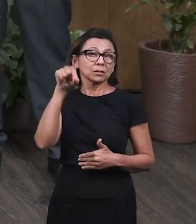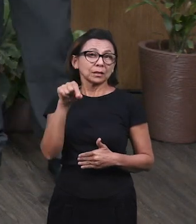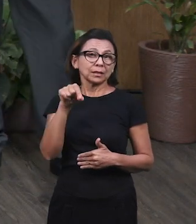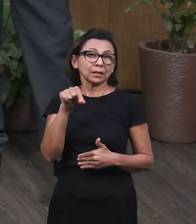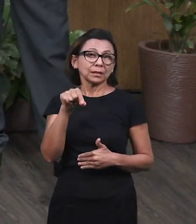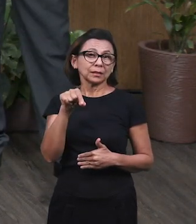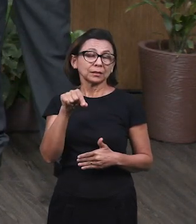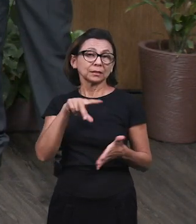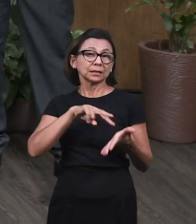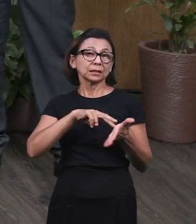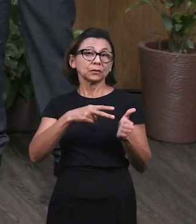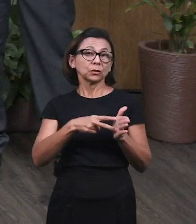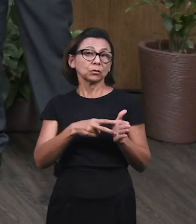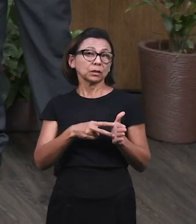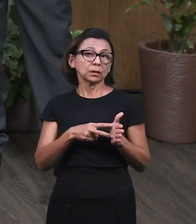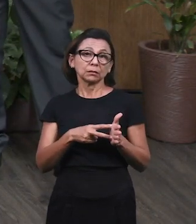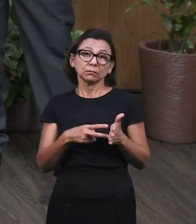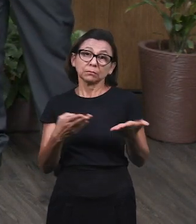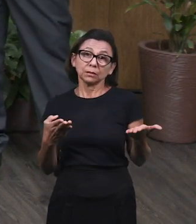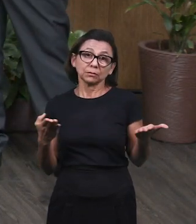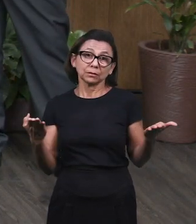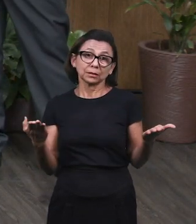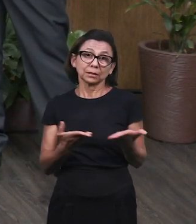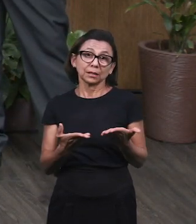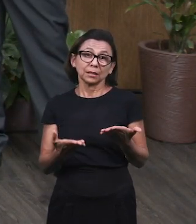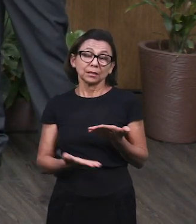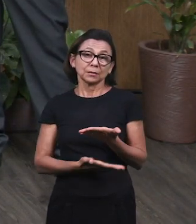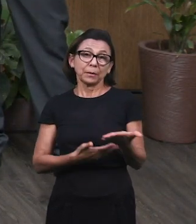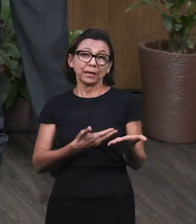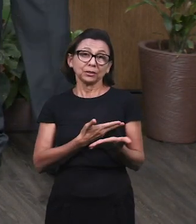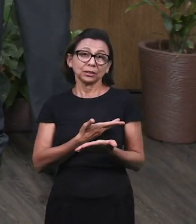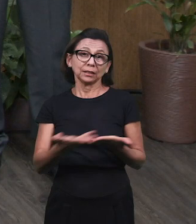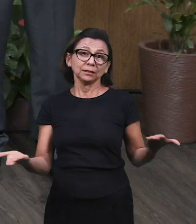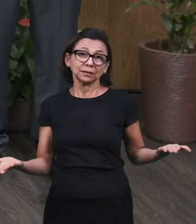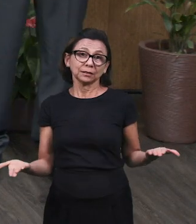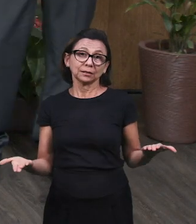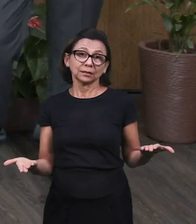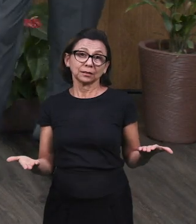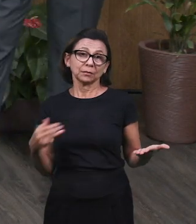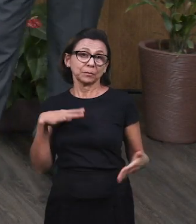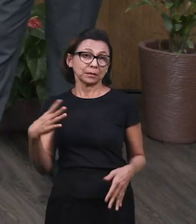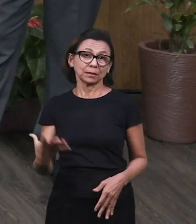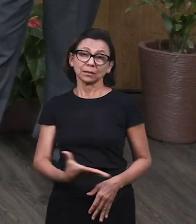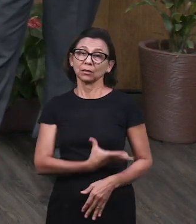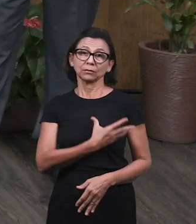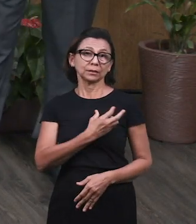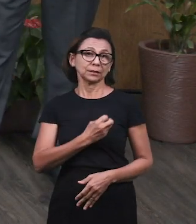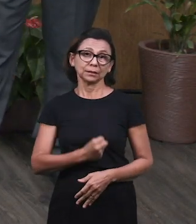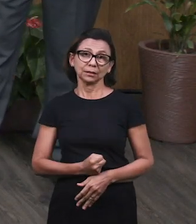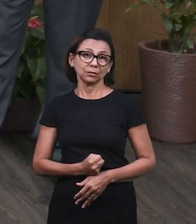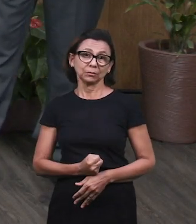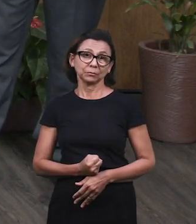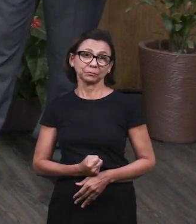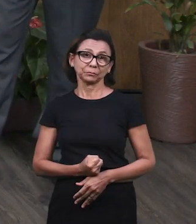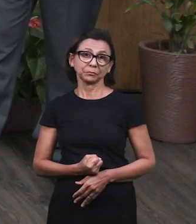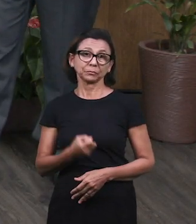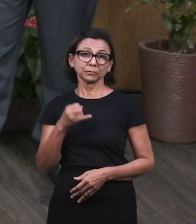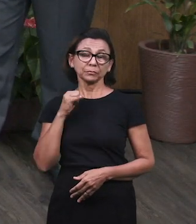meurt maintenant ou d'ici peu et avait choisi l'éternité sans Dieu, il va vers là-bas pour